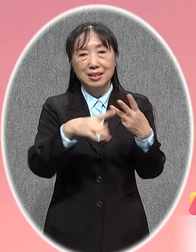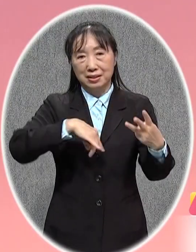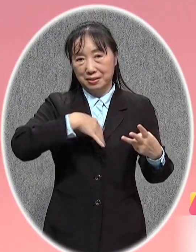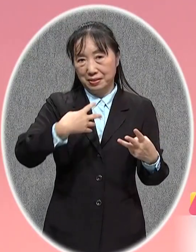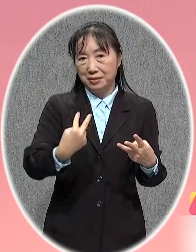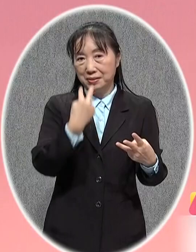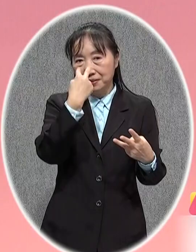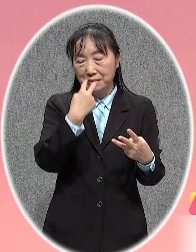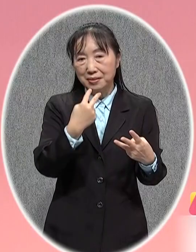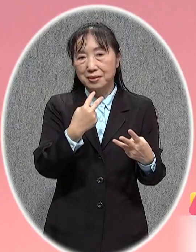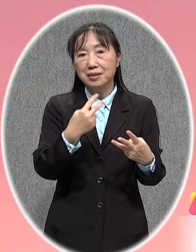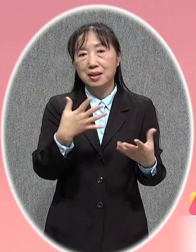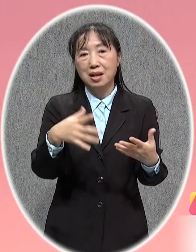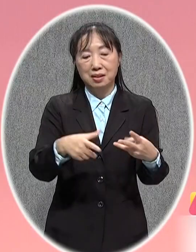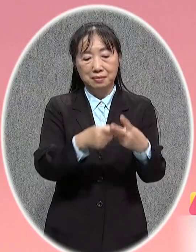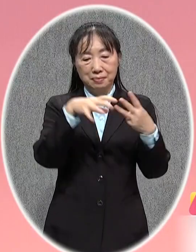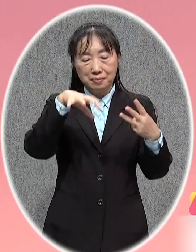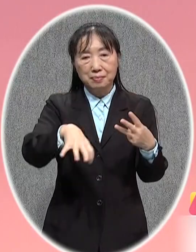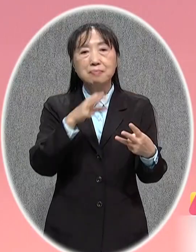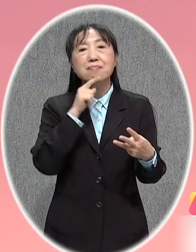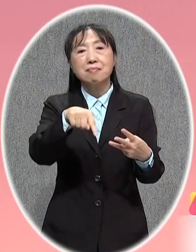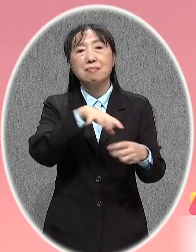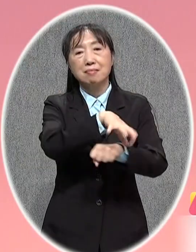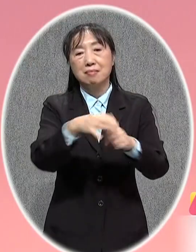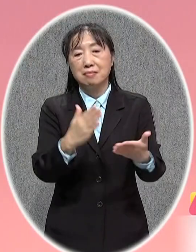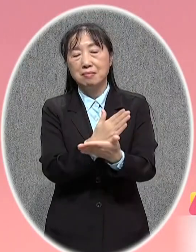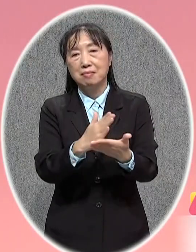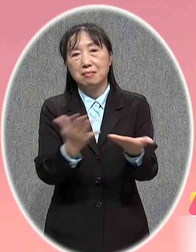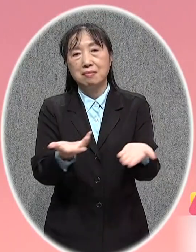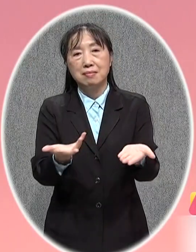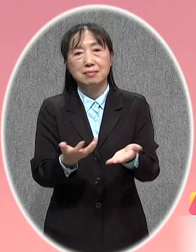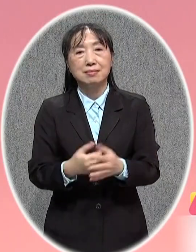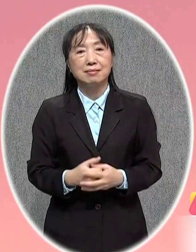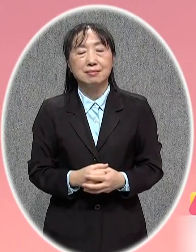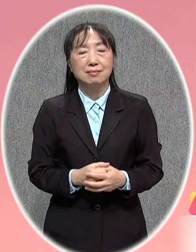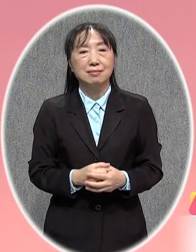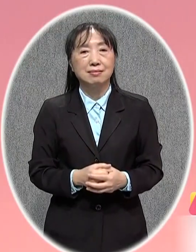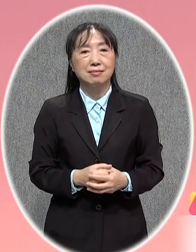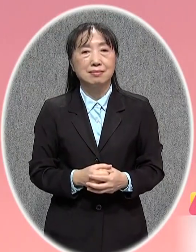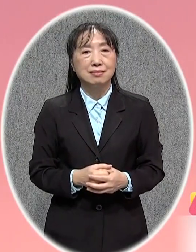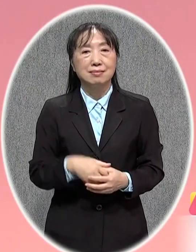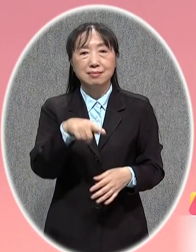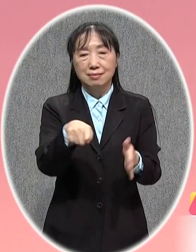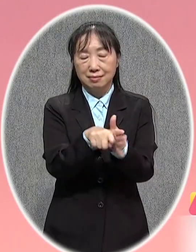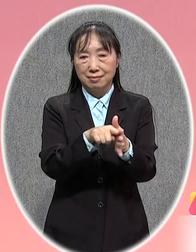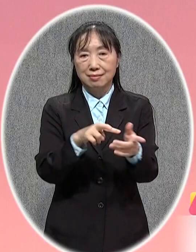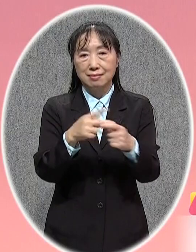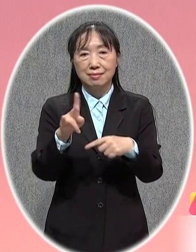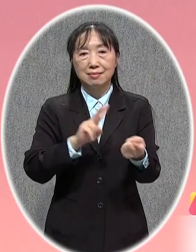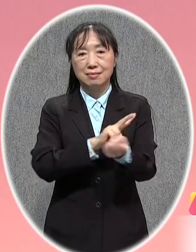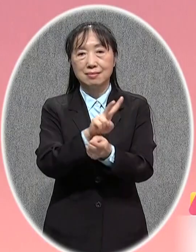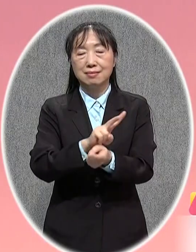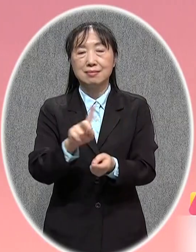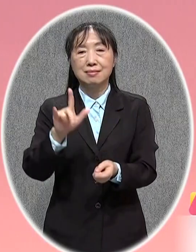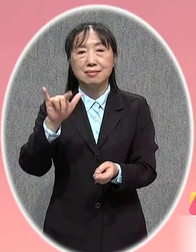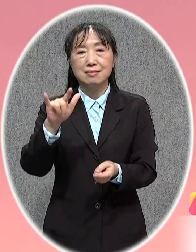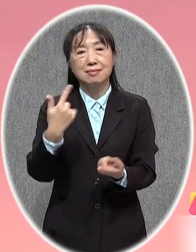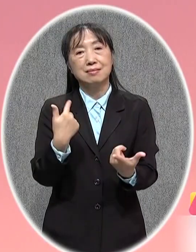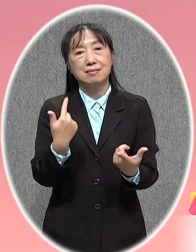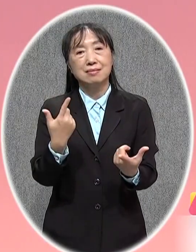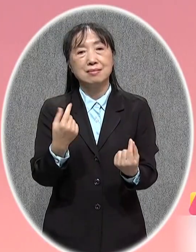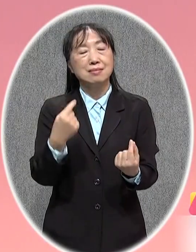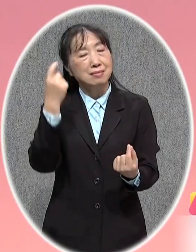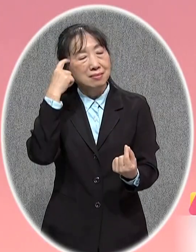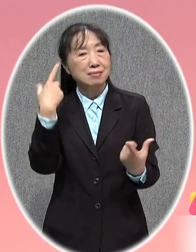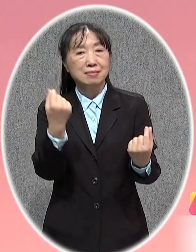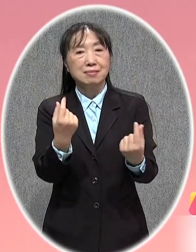的环评问题。在当时我确实也如跟那个林老师的立场一样，我也不怎么支持原来的